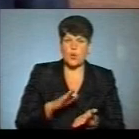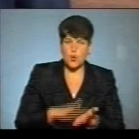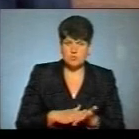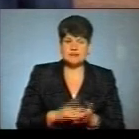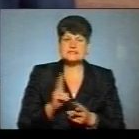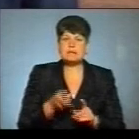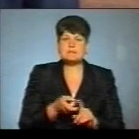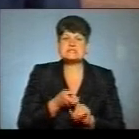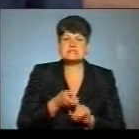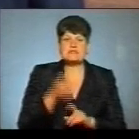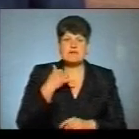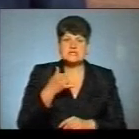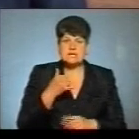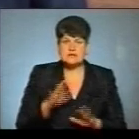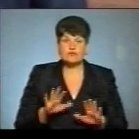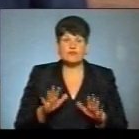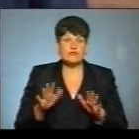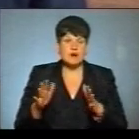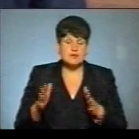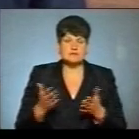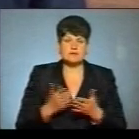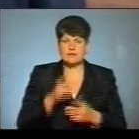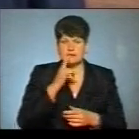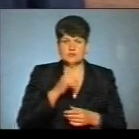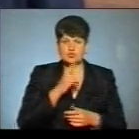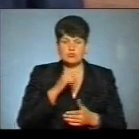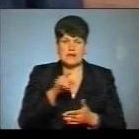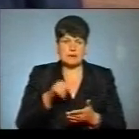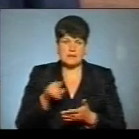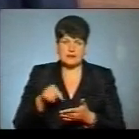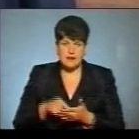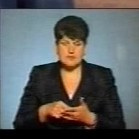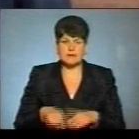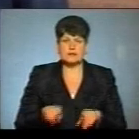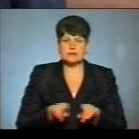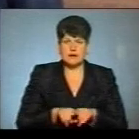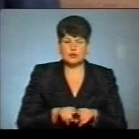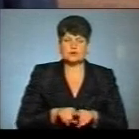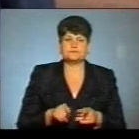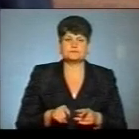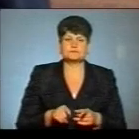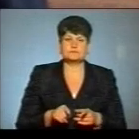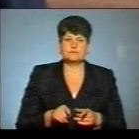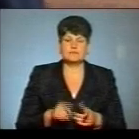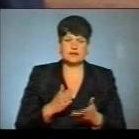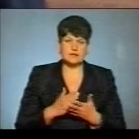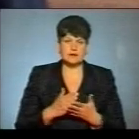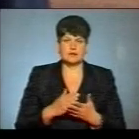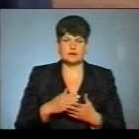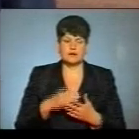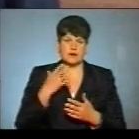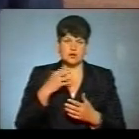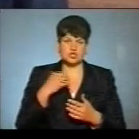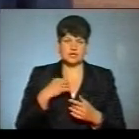зв'язатися, якщо в разі якісь є незрозумілі питання. Також розміщено гарячі лінії, і така